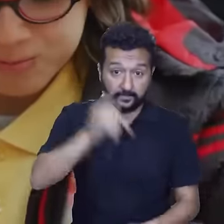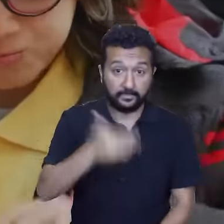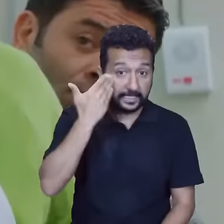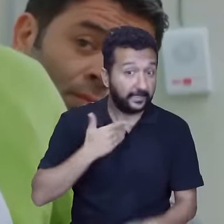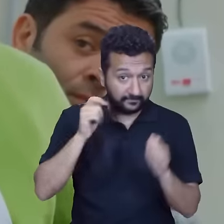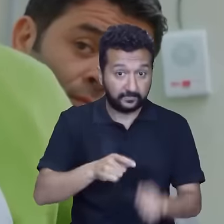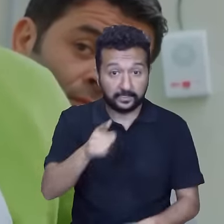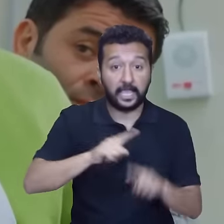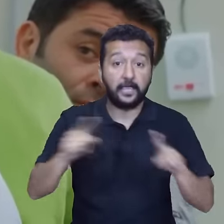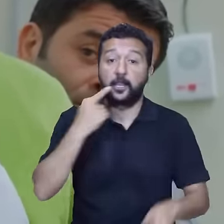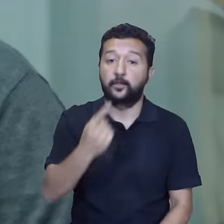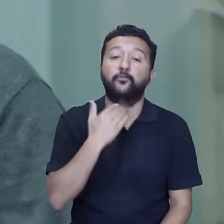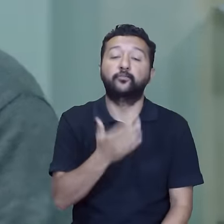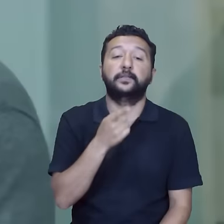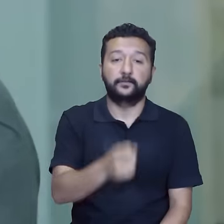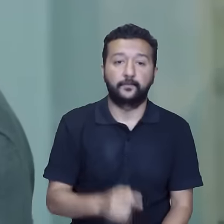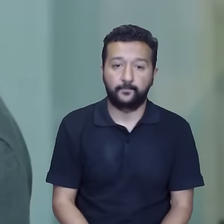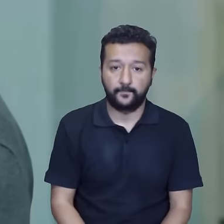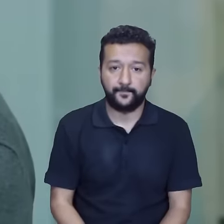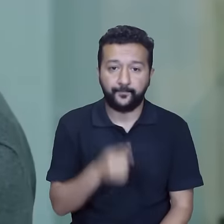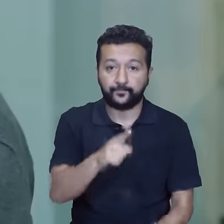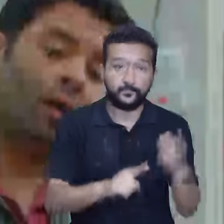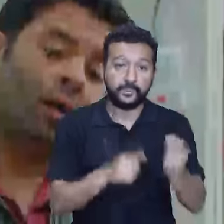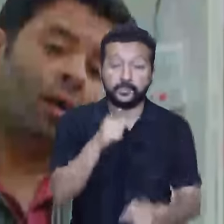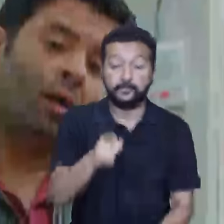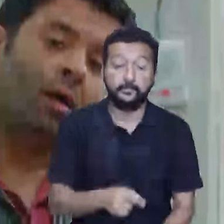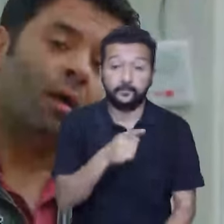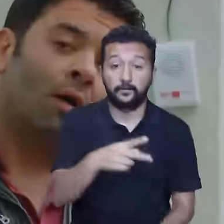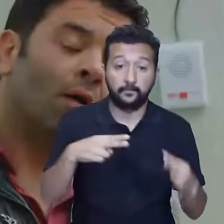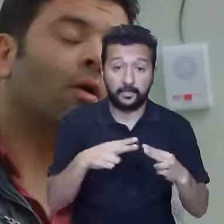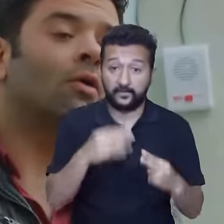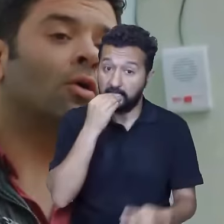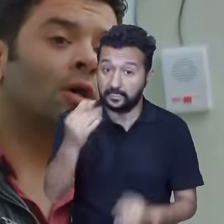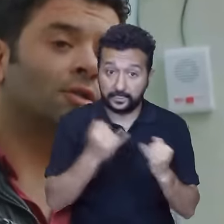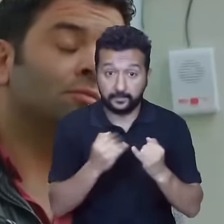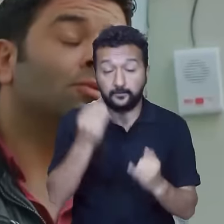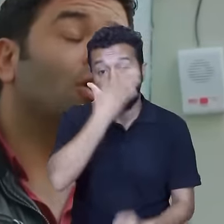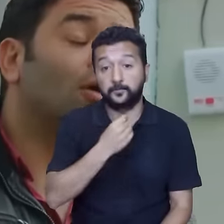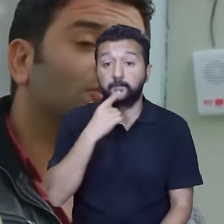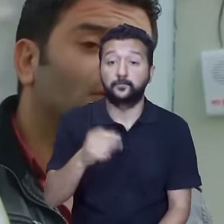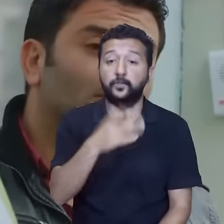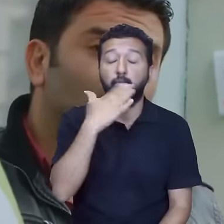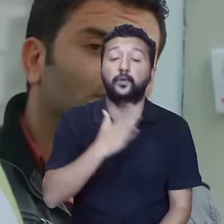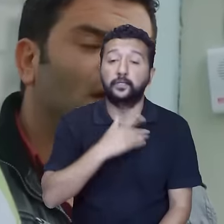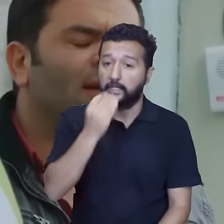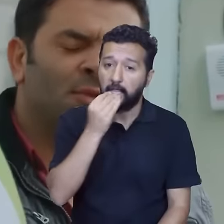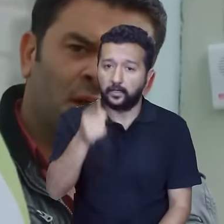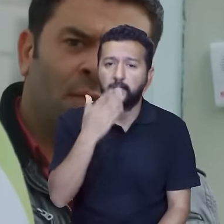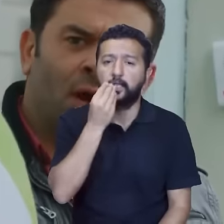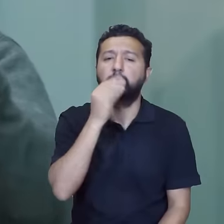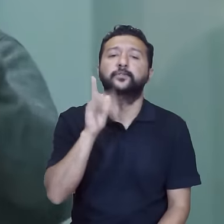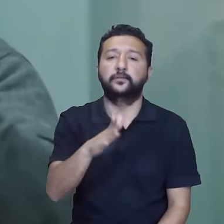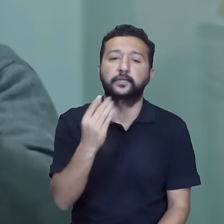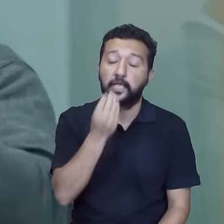geldiniz? Keyif çatmaya mı? İtiraz ediyorum. Böyle olmaz. Şşş. İlyas. Baklava yer misin birader? Çok güzel ha. Yok abi sağ ol. Allah aşkına ye. Ya